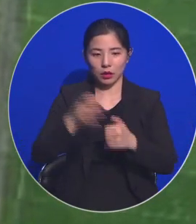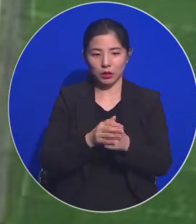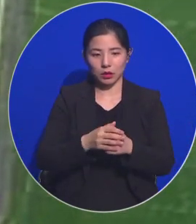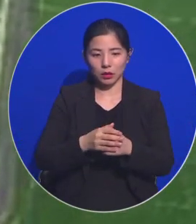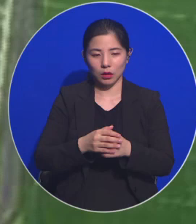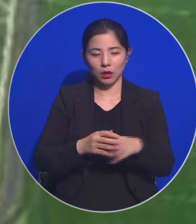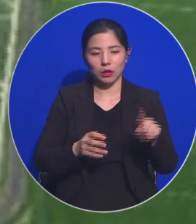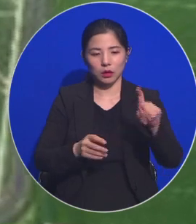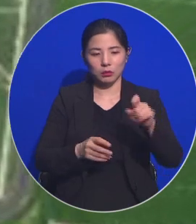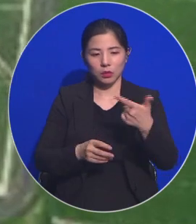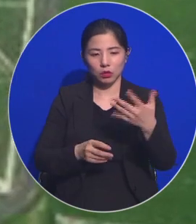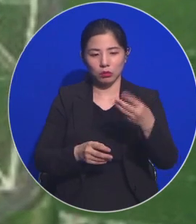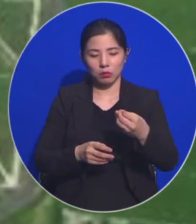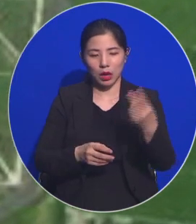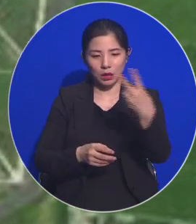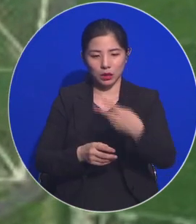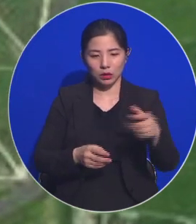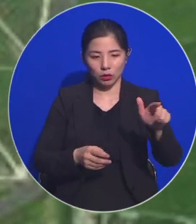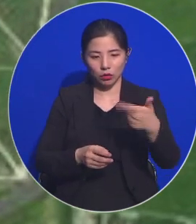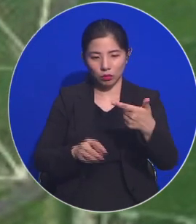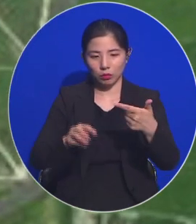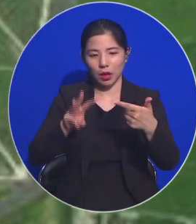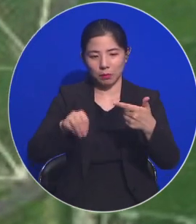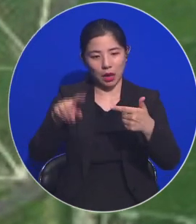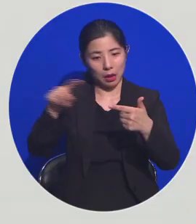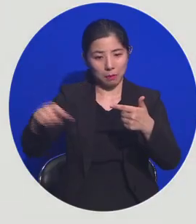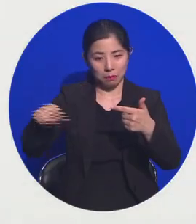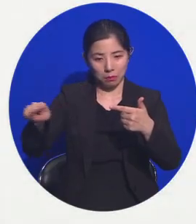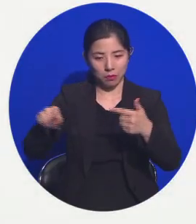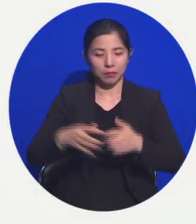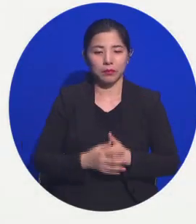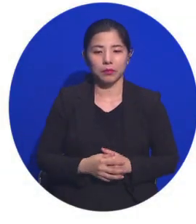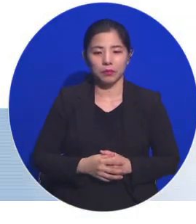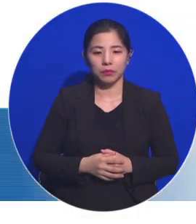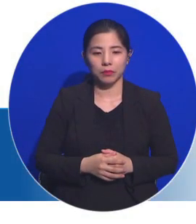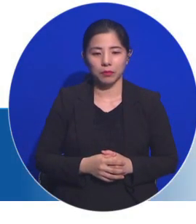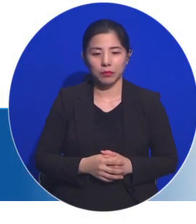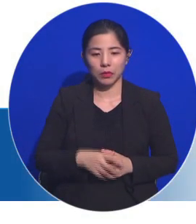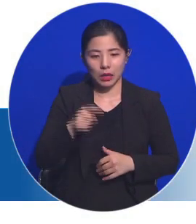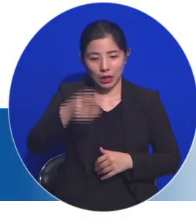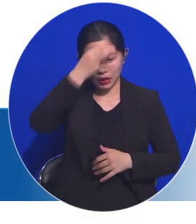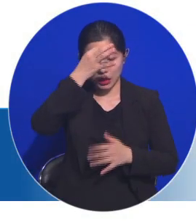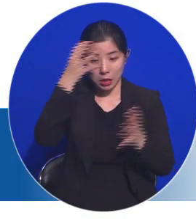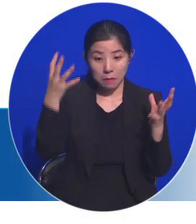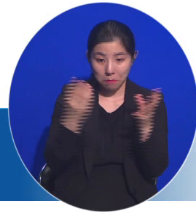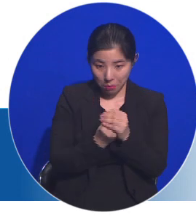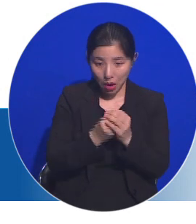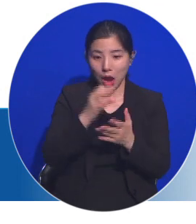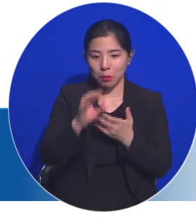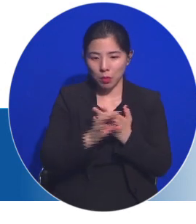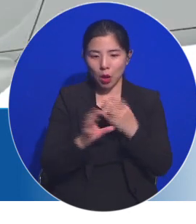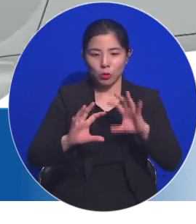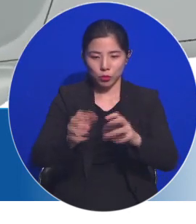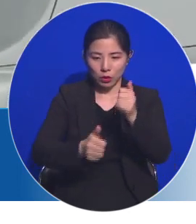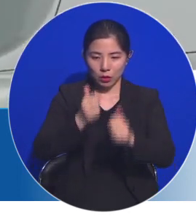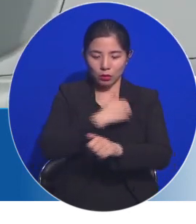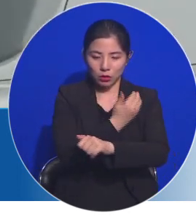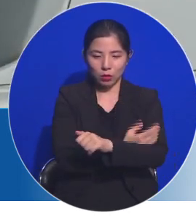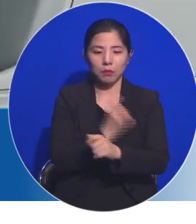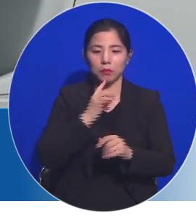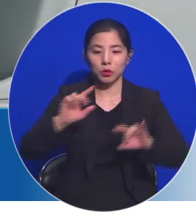16만 2천 6백 제곱미터의 달아 의 전망입니다 잊으려 완성된다면 국가 긍정적 뿐만이 아니라